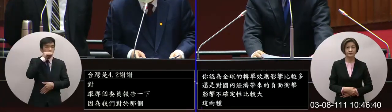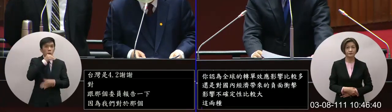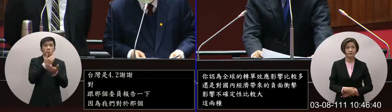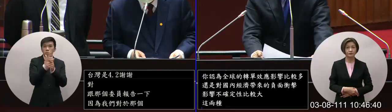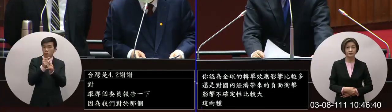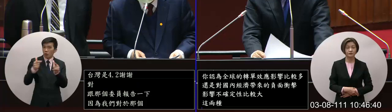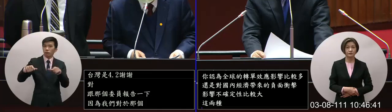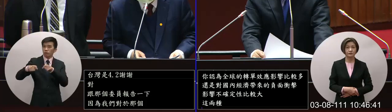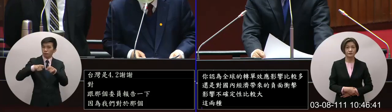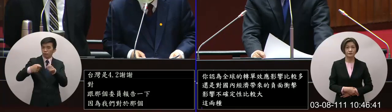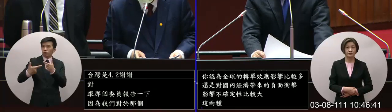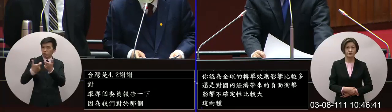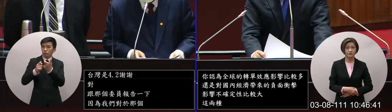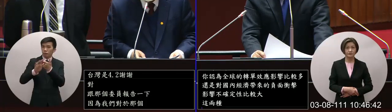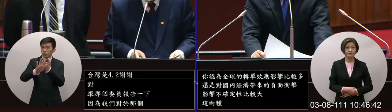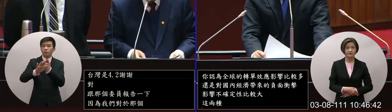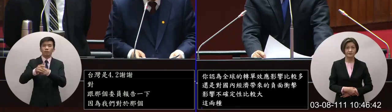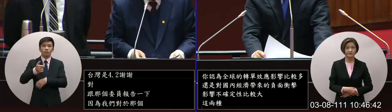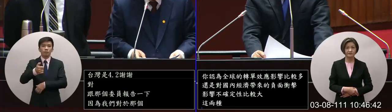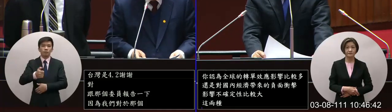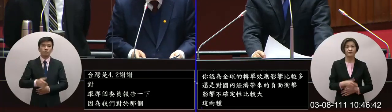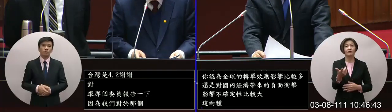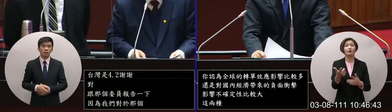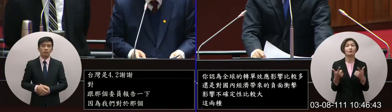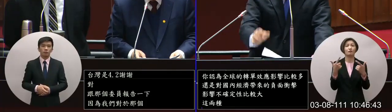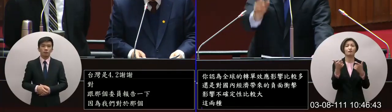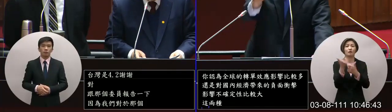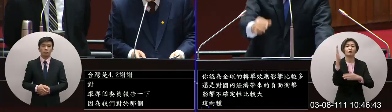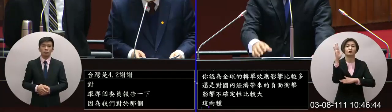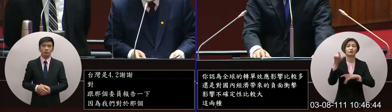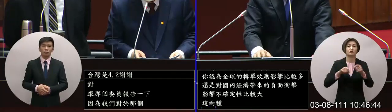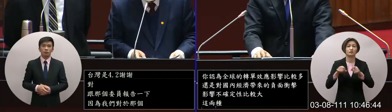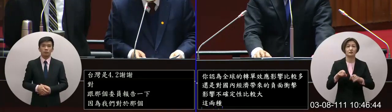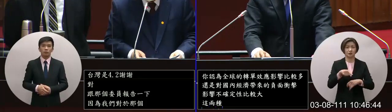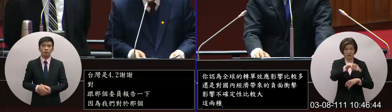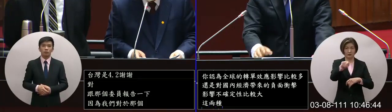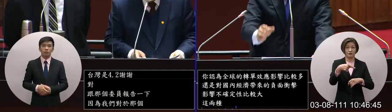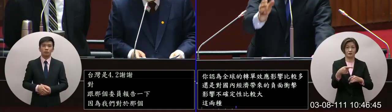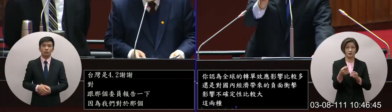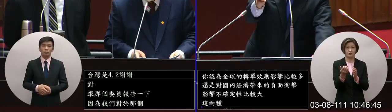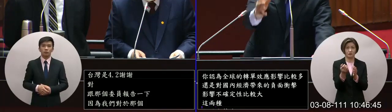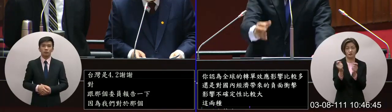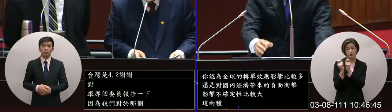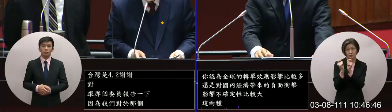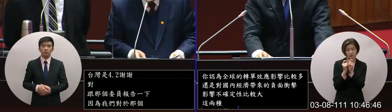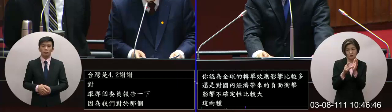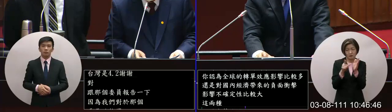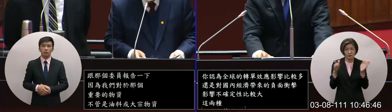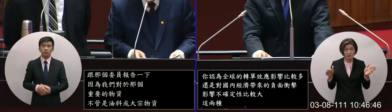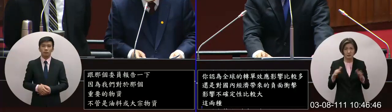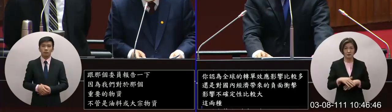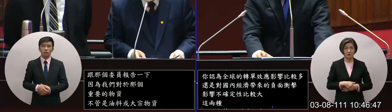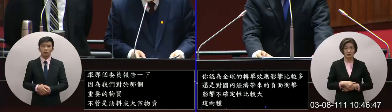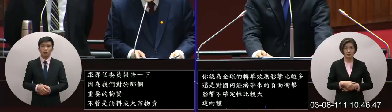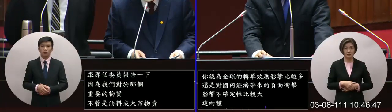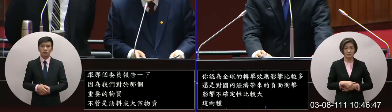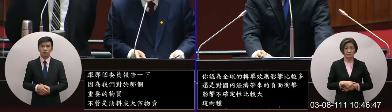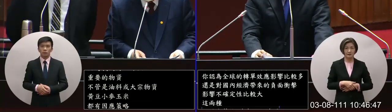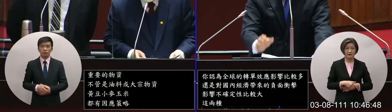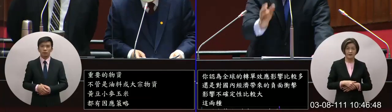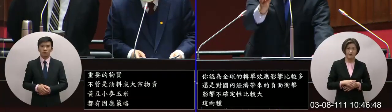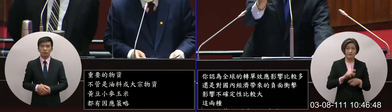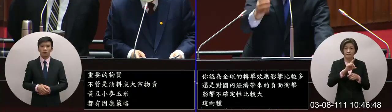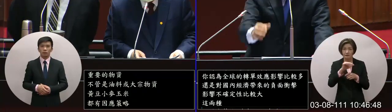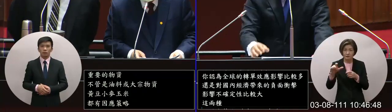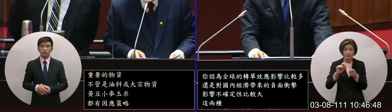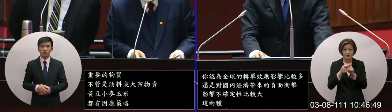个策略跟委员报告。谢谢。 那因应策略确实，你这段时间你虽然说你很多货物税降，